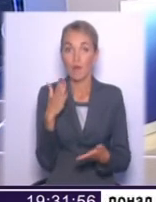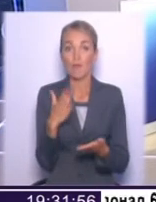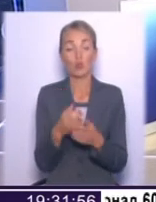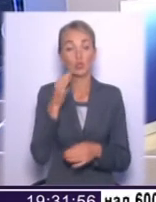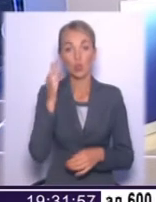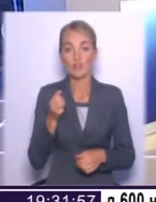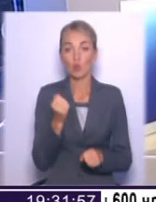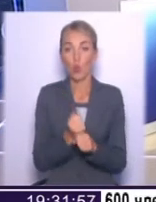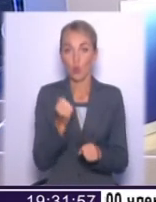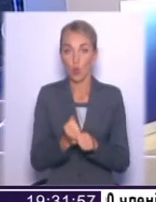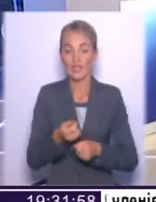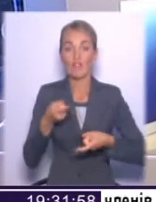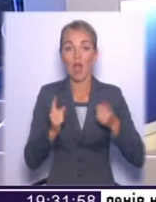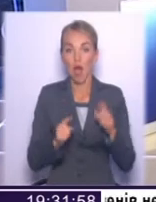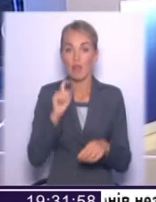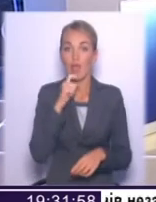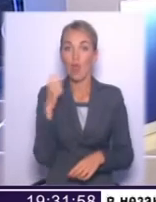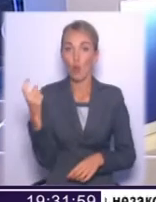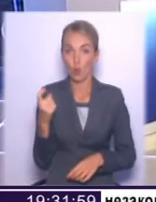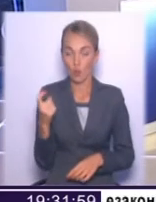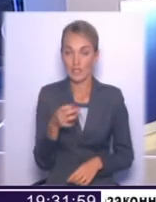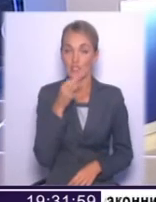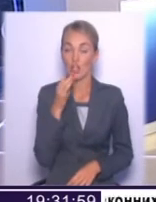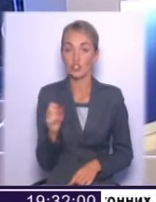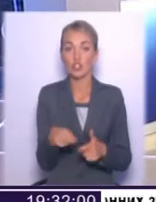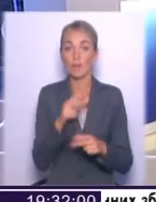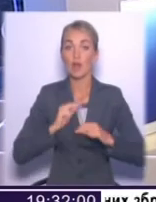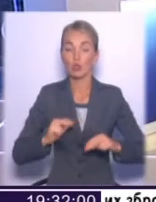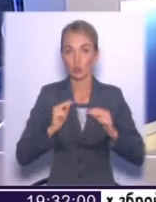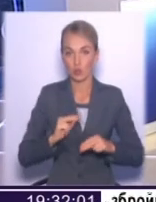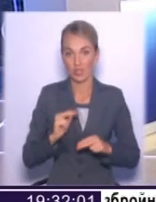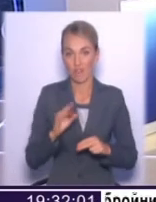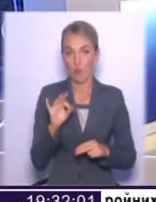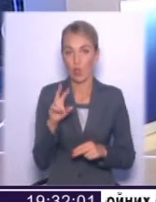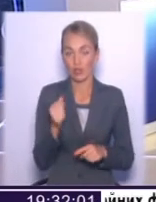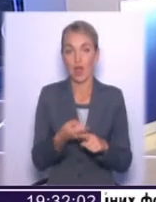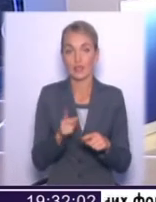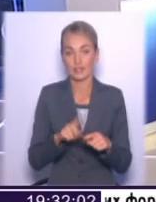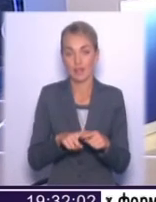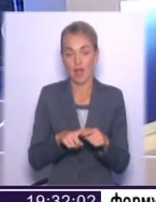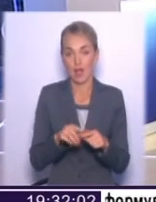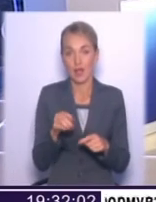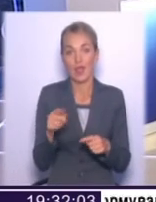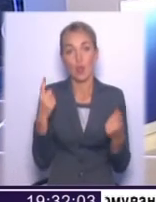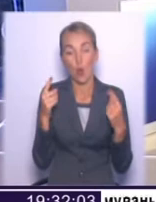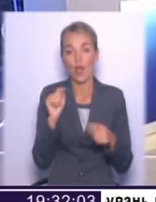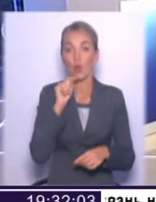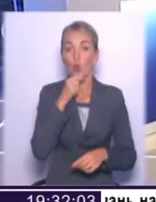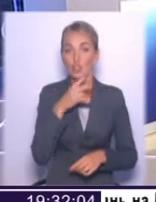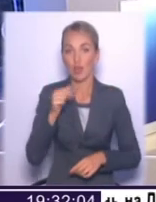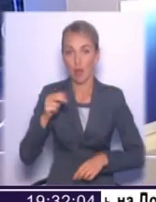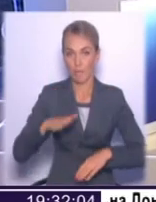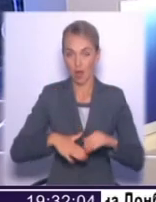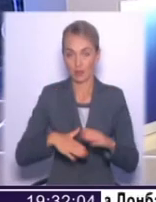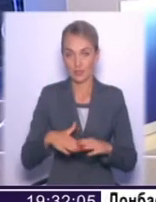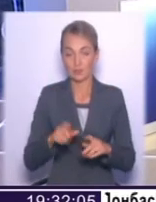в реальній економіці, скажіть, чи працює вона, ця теорія економічна, на практиці? Звичайно, працює.